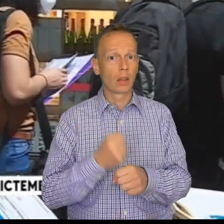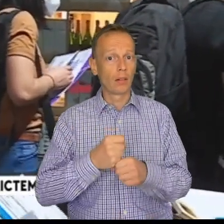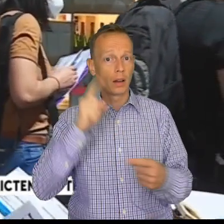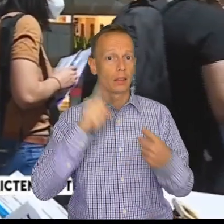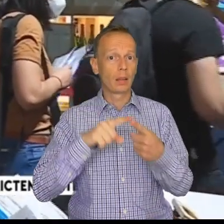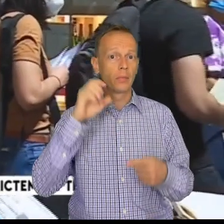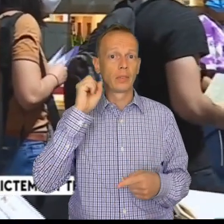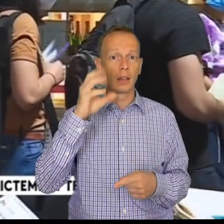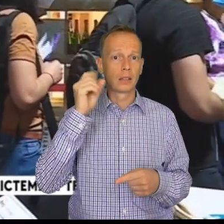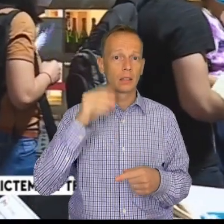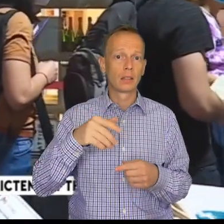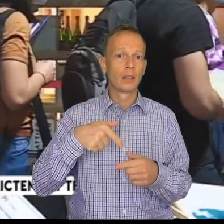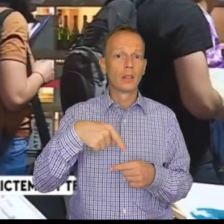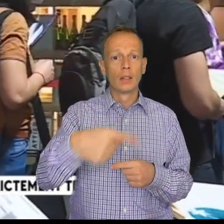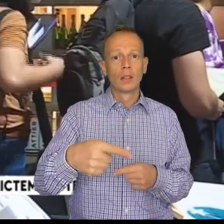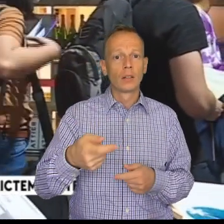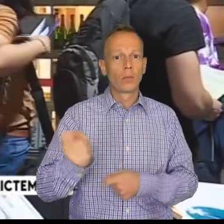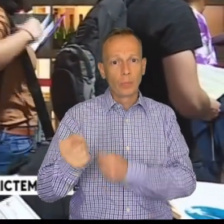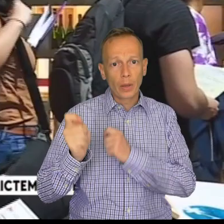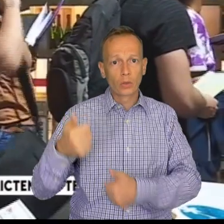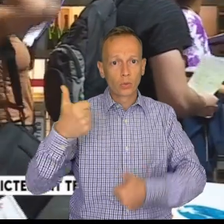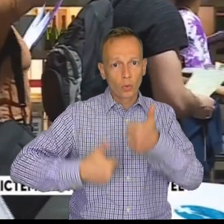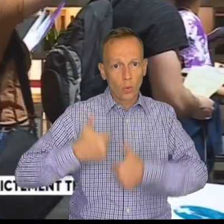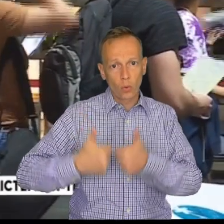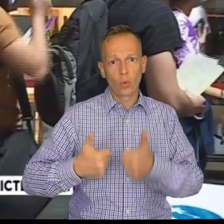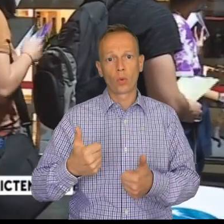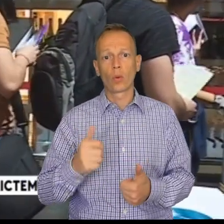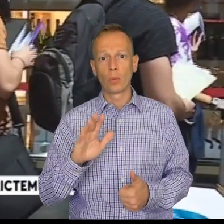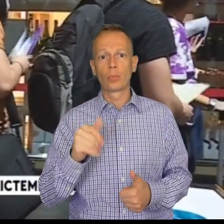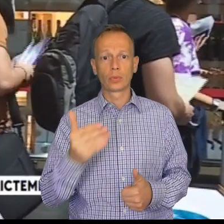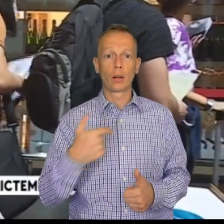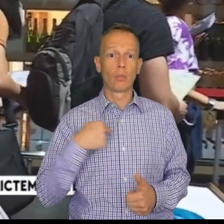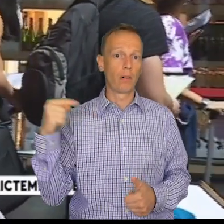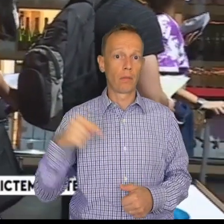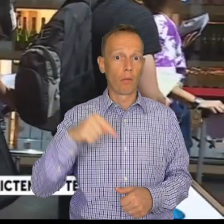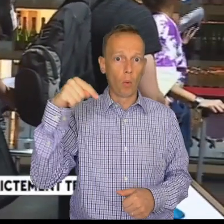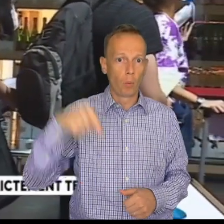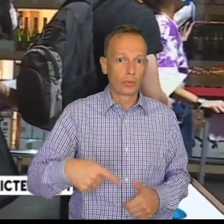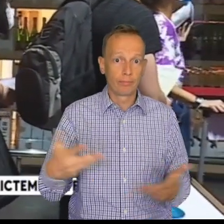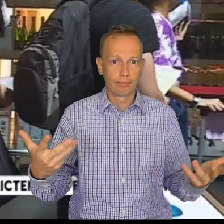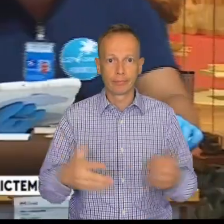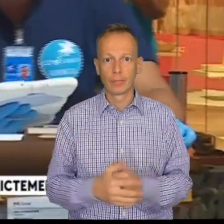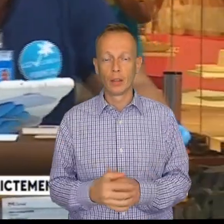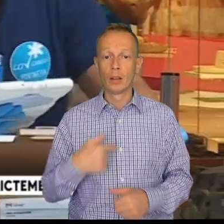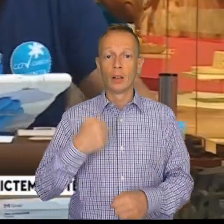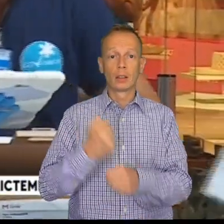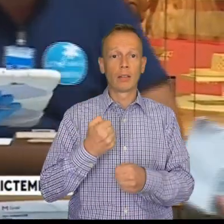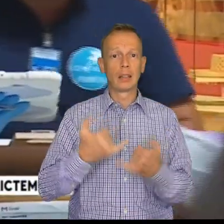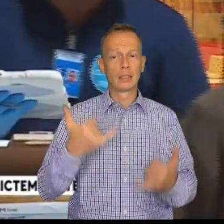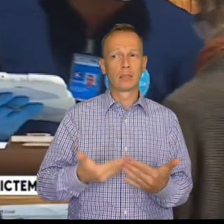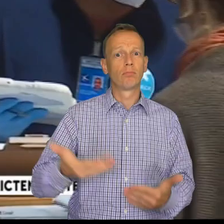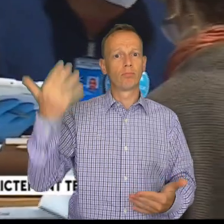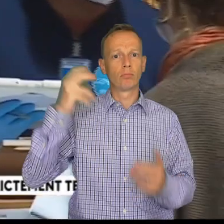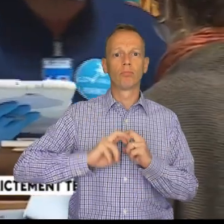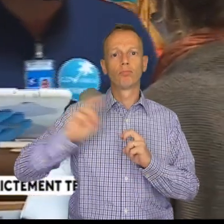je travaille sur le Tahiti Fishing Contest, qui est un concours de pêche. Donc ma présence est complètement indispensable ici, quoi. Je travaille ici